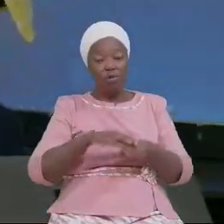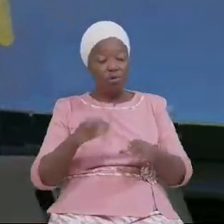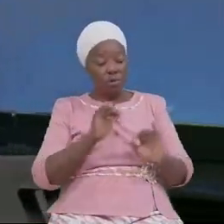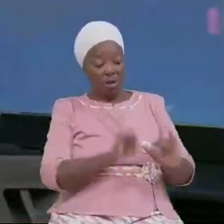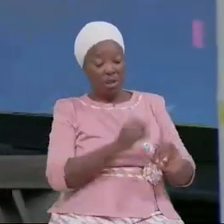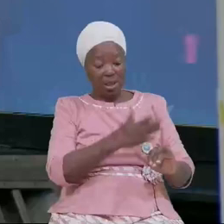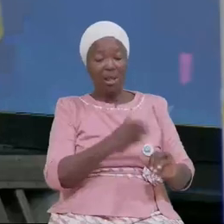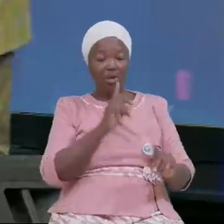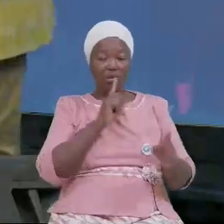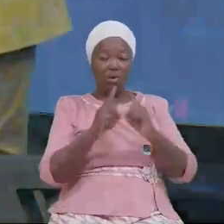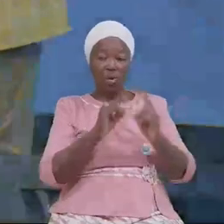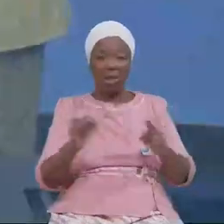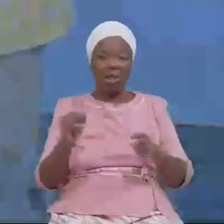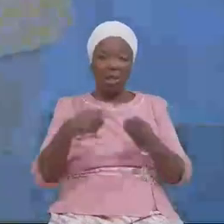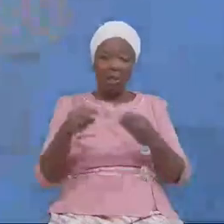resterez plus là-bas pour